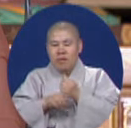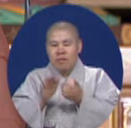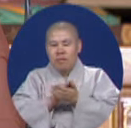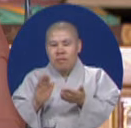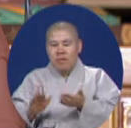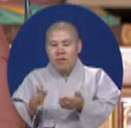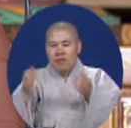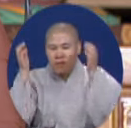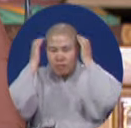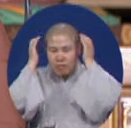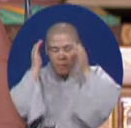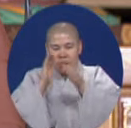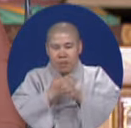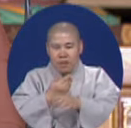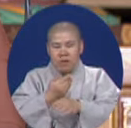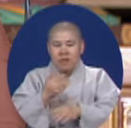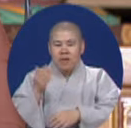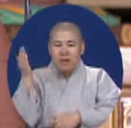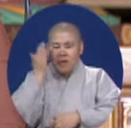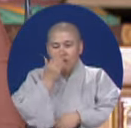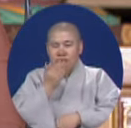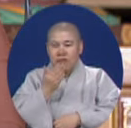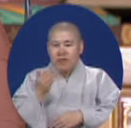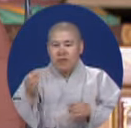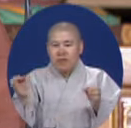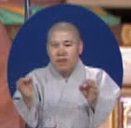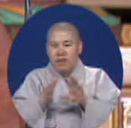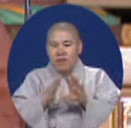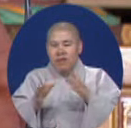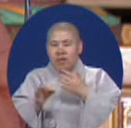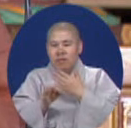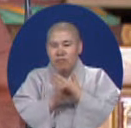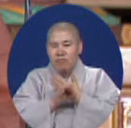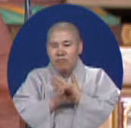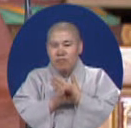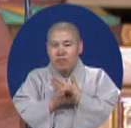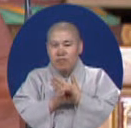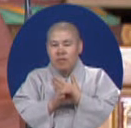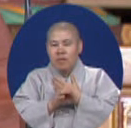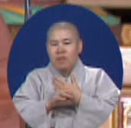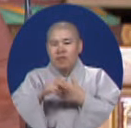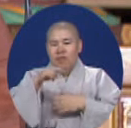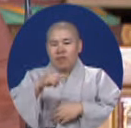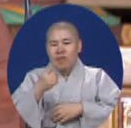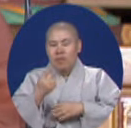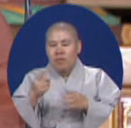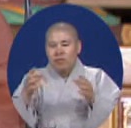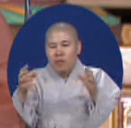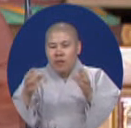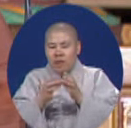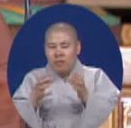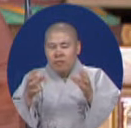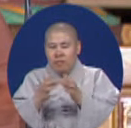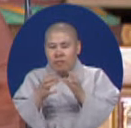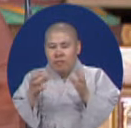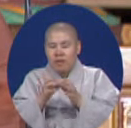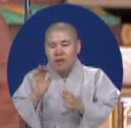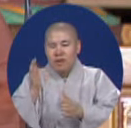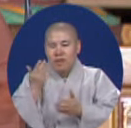번뇌망상이 하나도 없어지면요, 이게 무심인데 도와 합하게 돼요. 이게 무심합도예요.